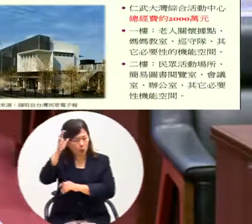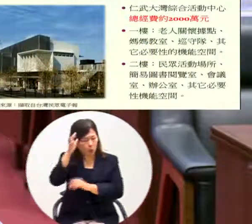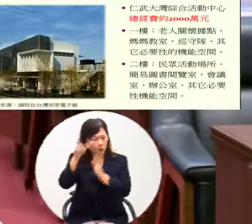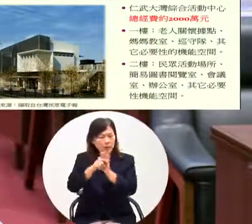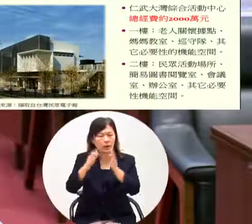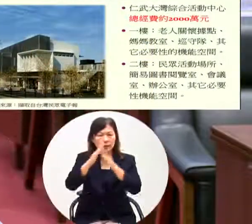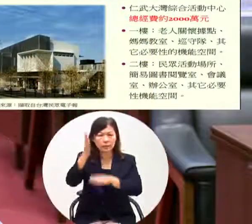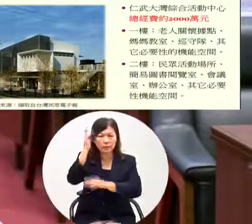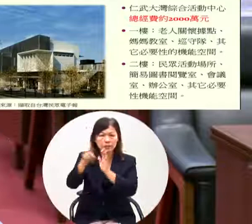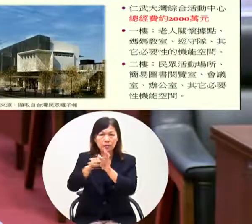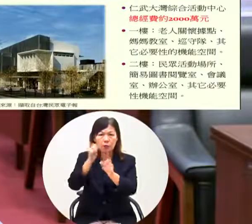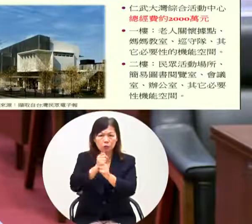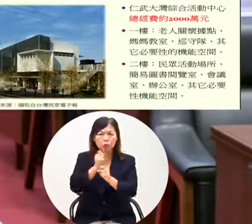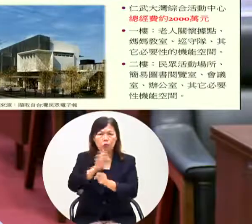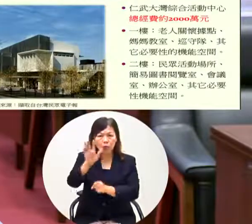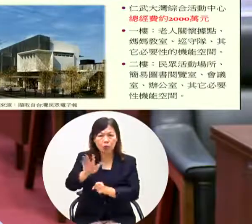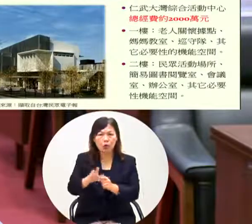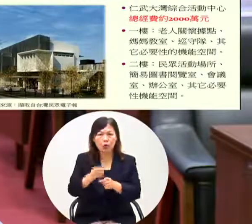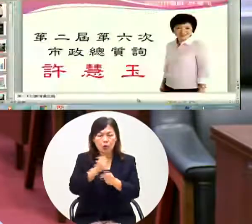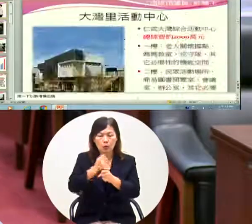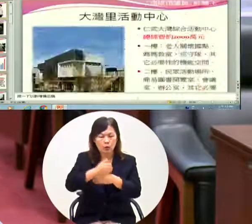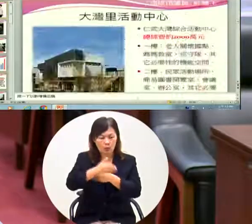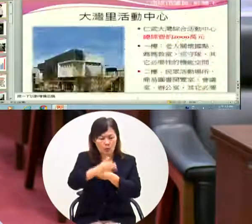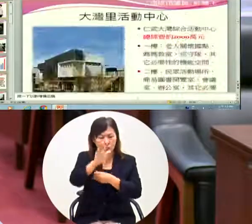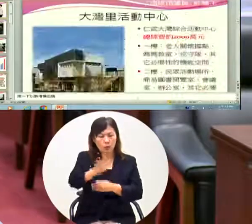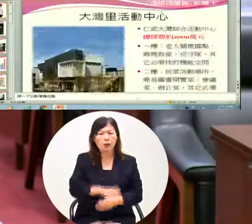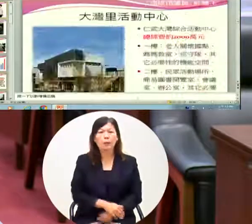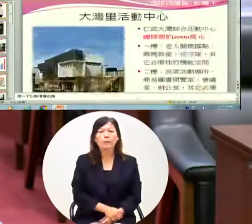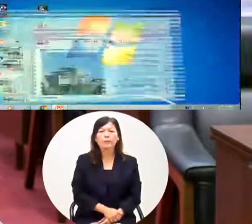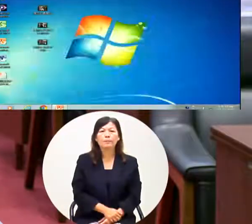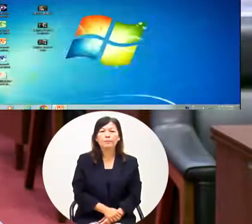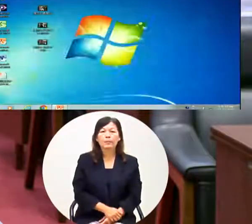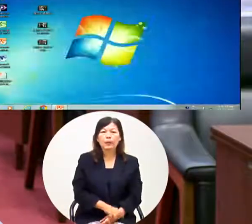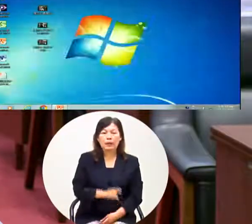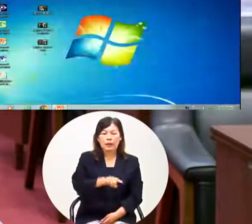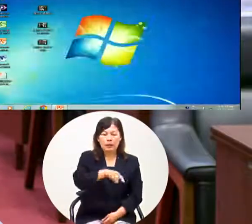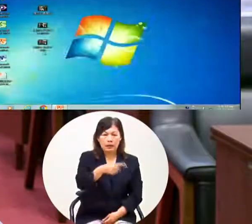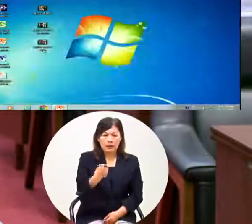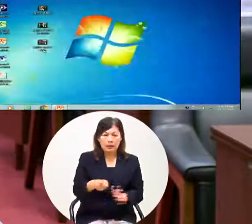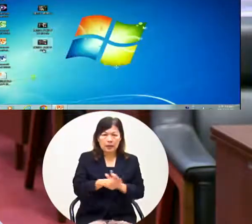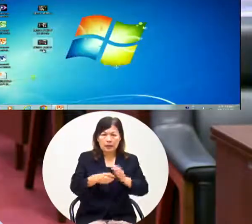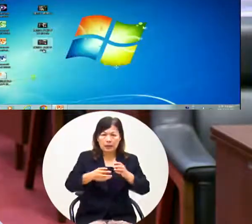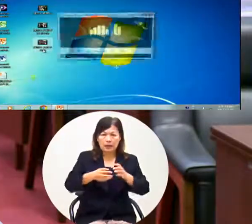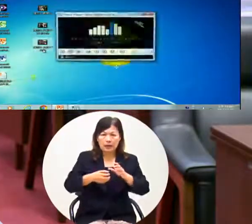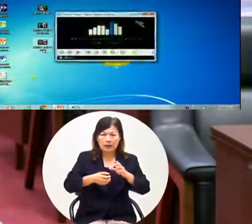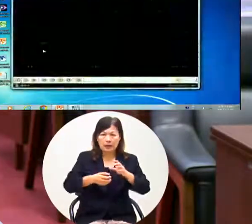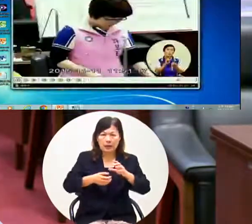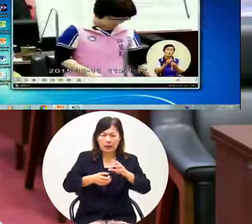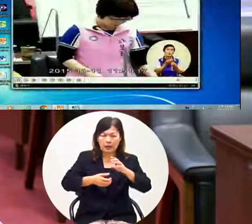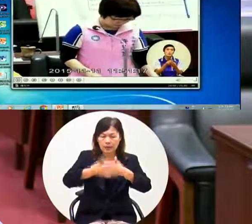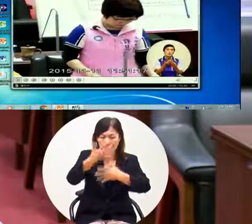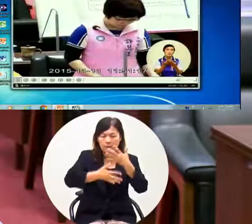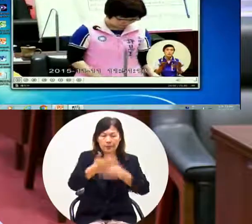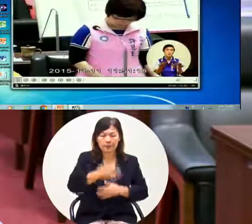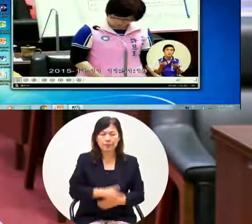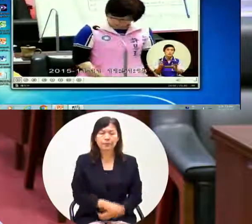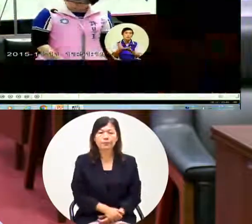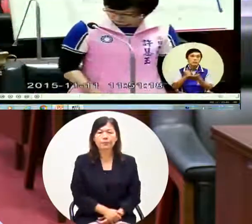度。好，我们紧接着看看下一个那个 PowerPoint， 啊，不是 PowerPoint， 影音档。 影音